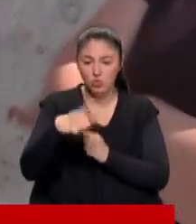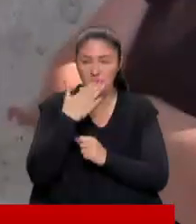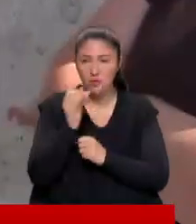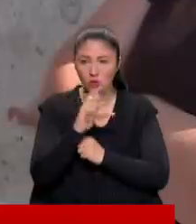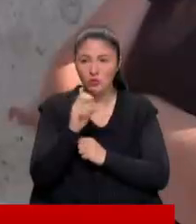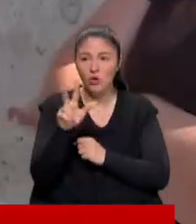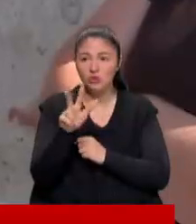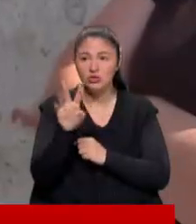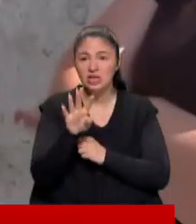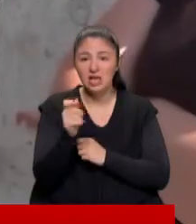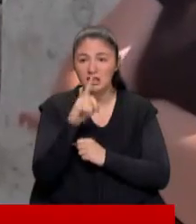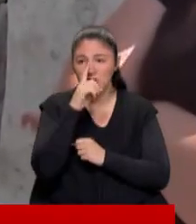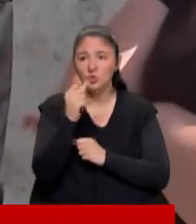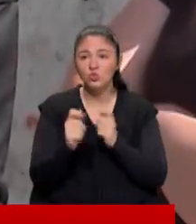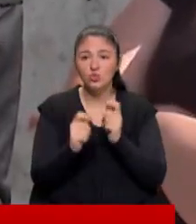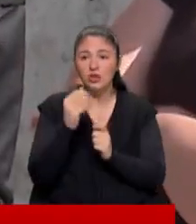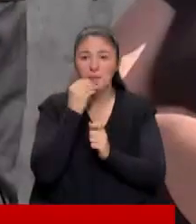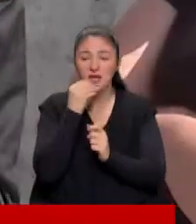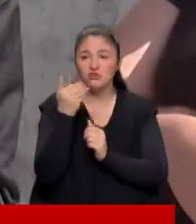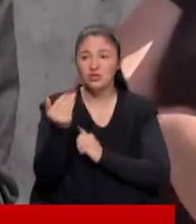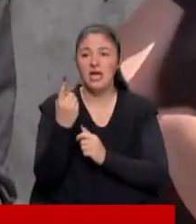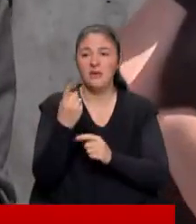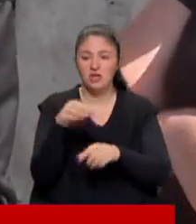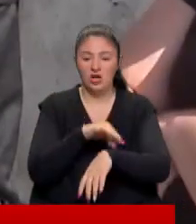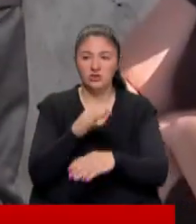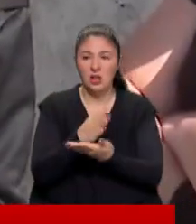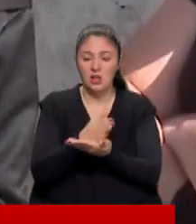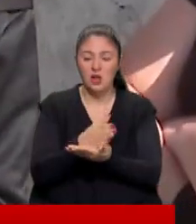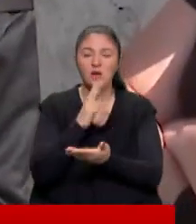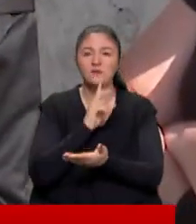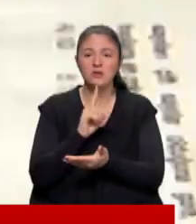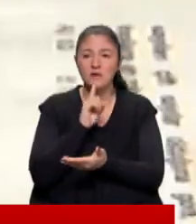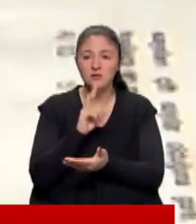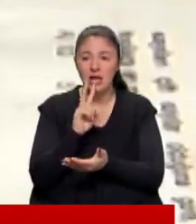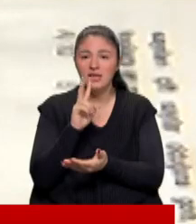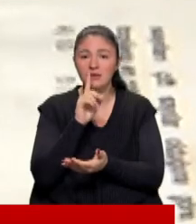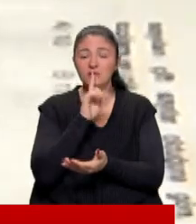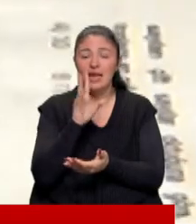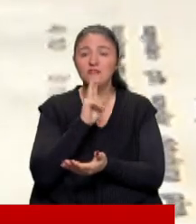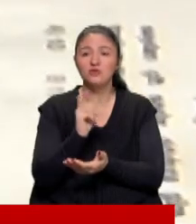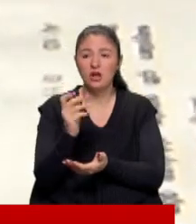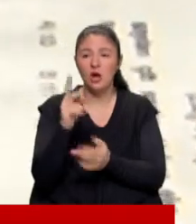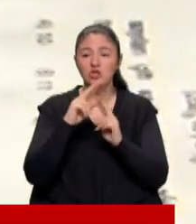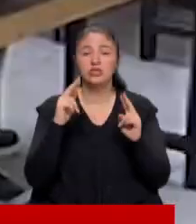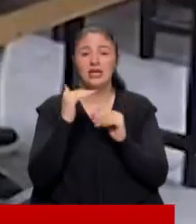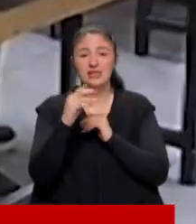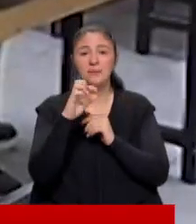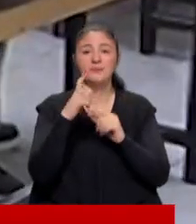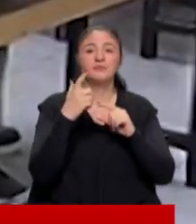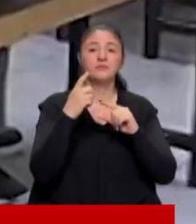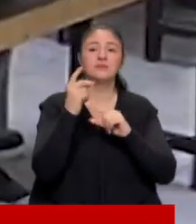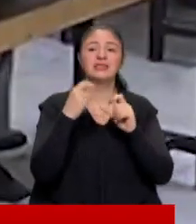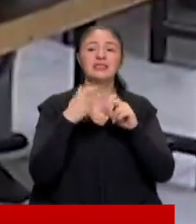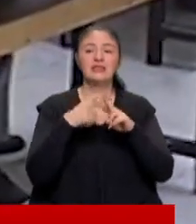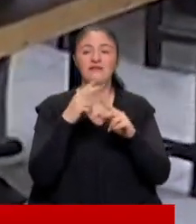okutuyorum. 30-40 lira sadece süt yani yiyecek dışında. Bir kaşar şu kadar 150 lira 200 lira. Uluslararası Eğitim Endeksi PISA verileri